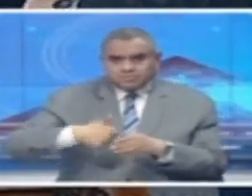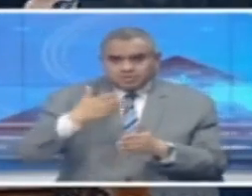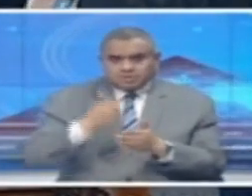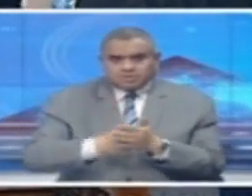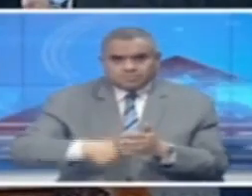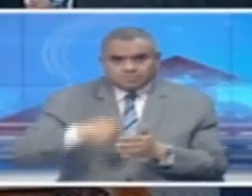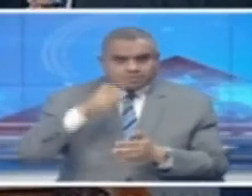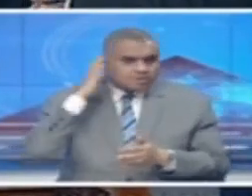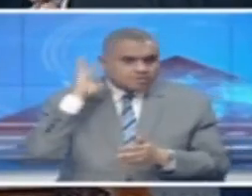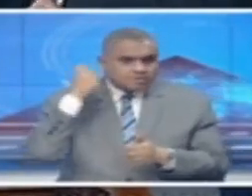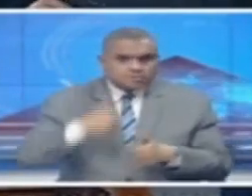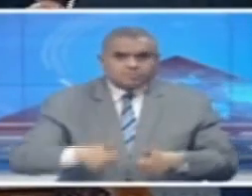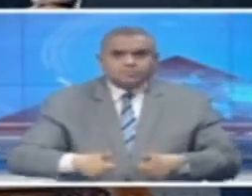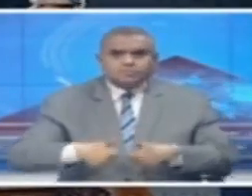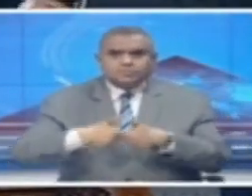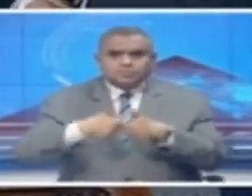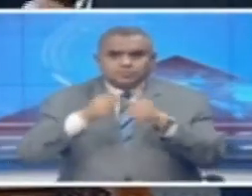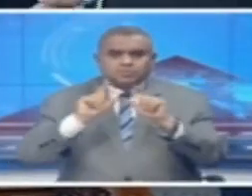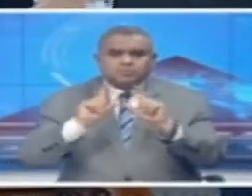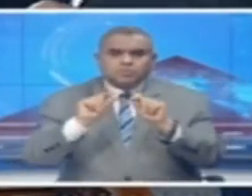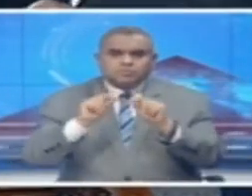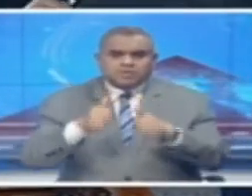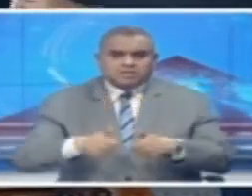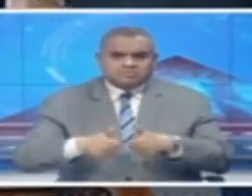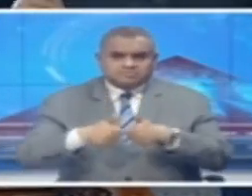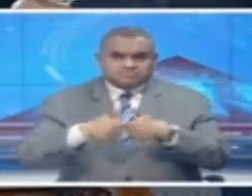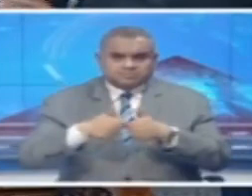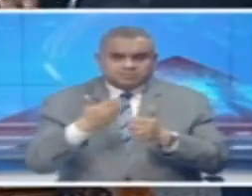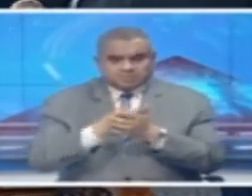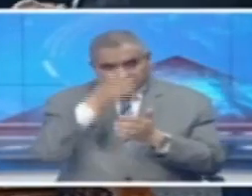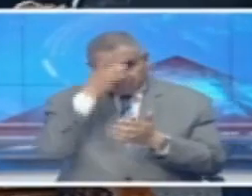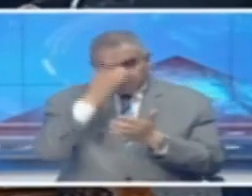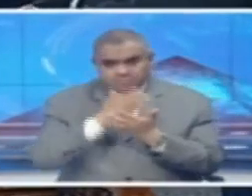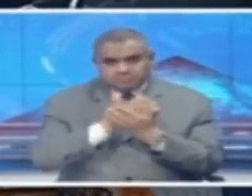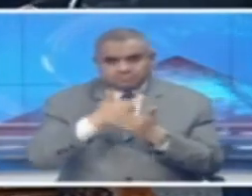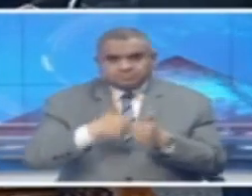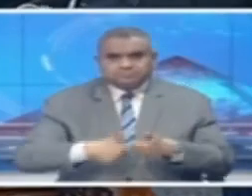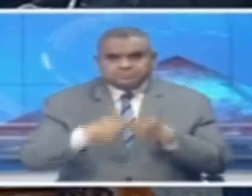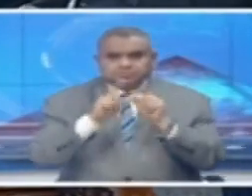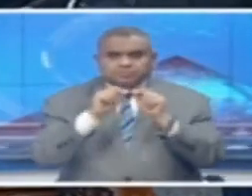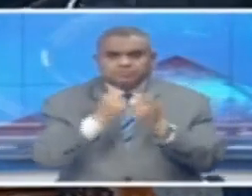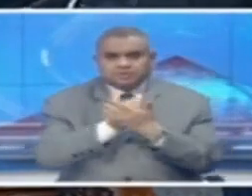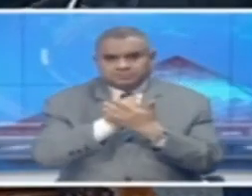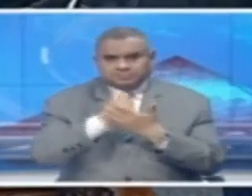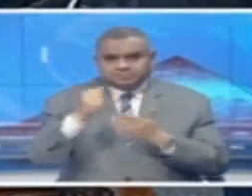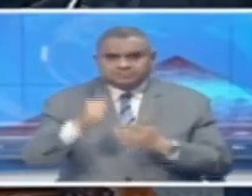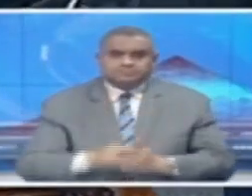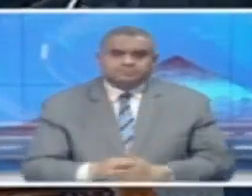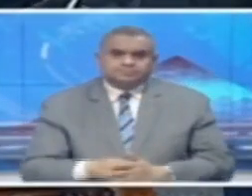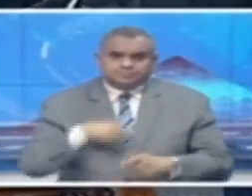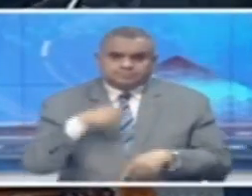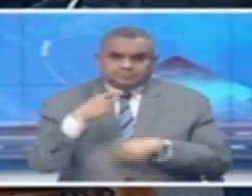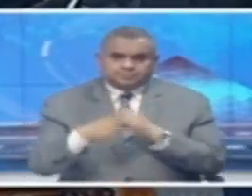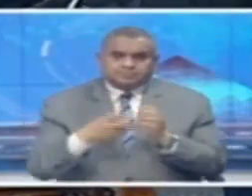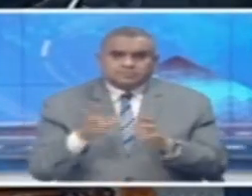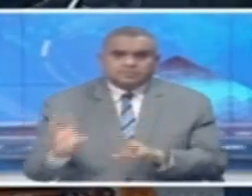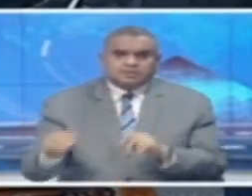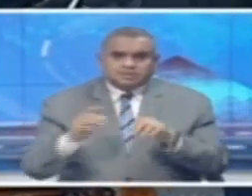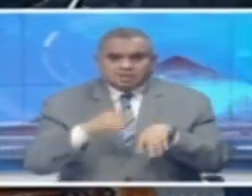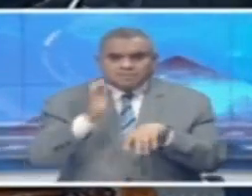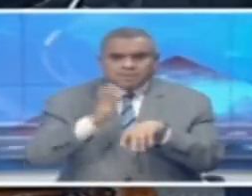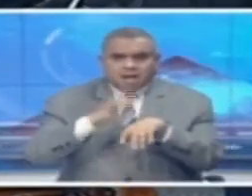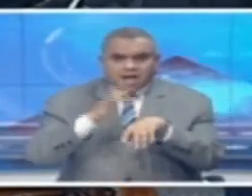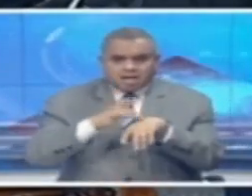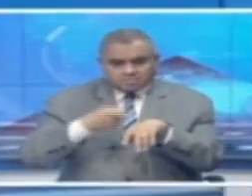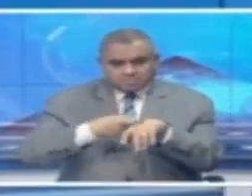على أفضل نتيجة المرض ده أحسن. وبرضو للضمور العضلي نفس